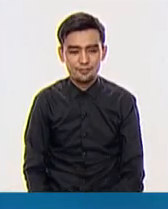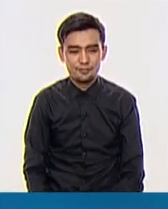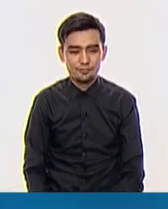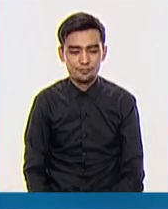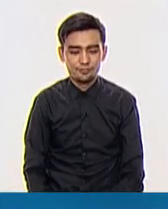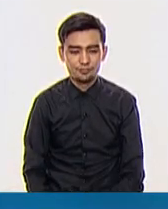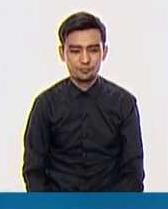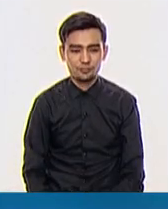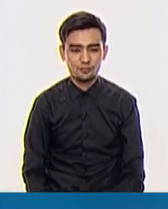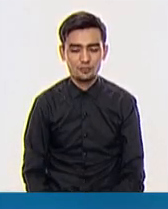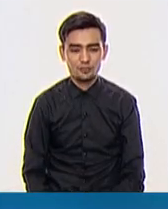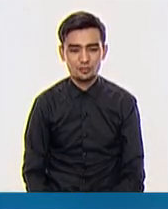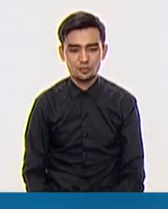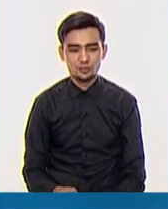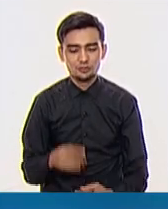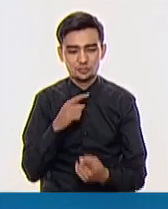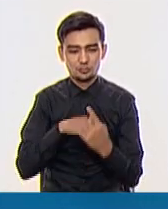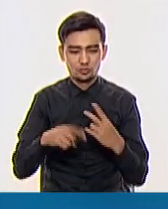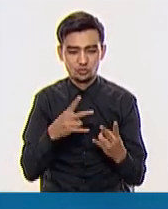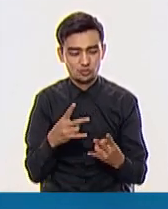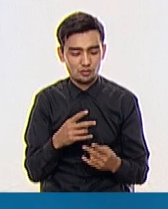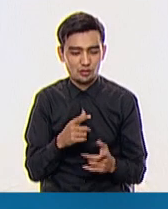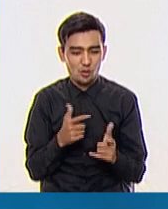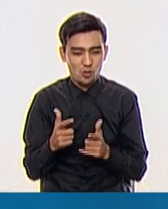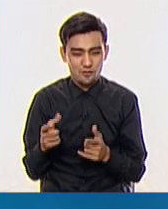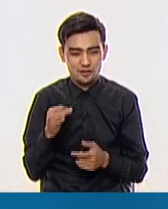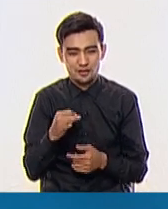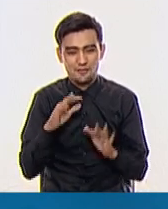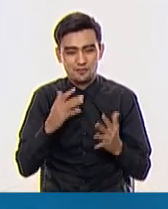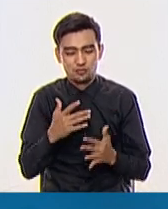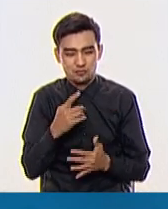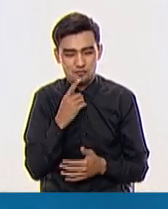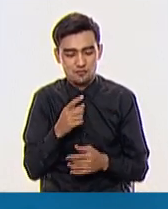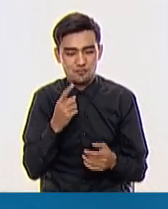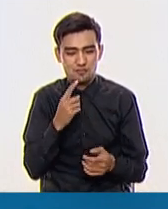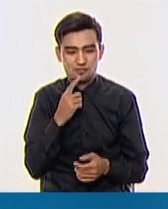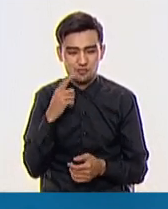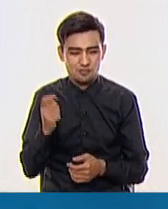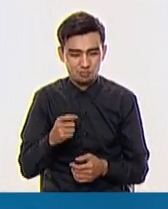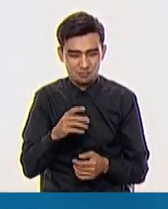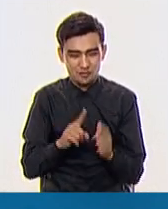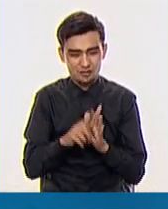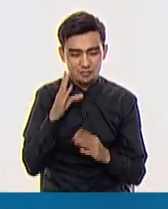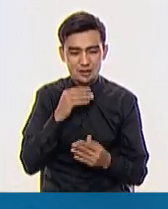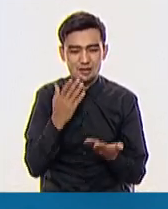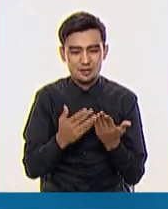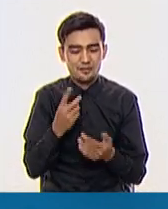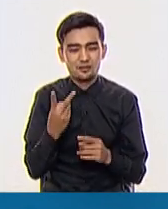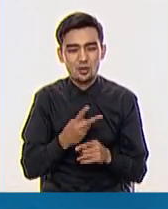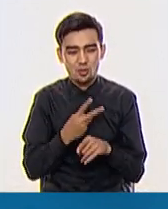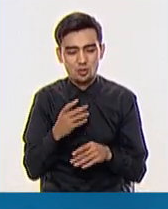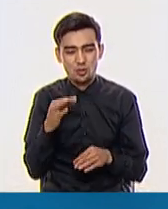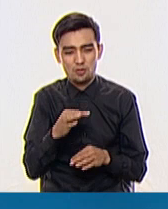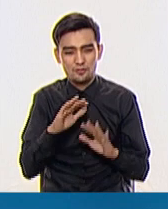Нам нужно быть готовыми не только к традиционным, но и асимметричным войнам. Второе. На первый план выходят